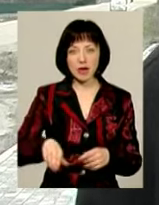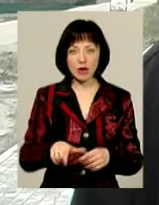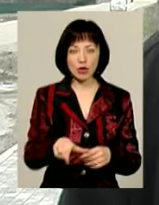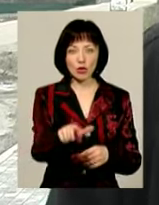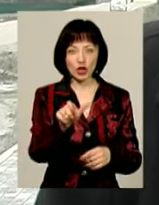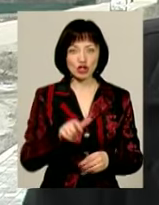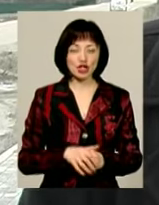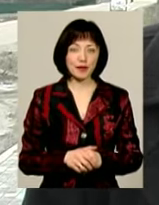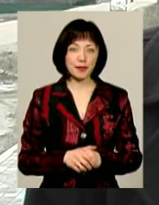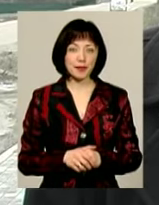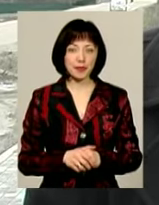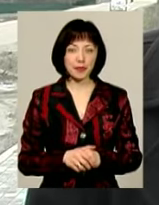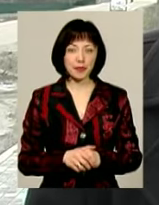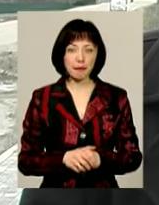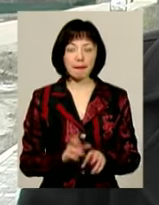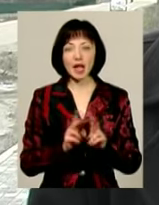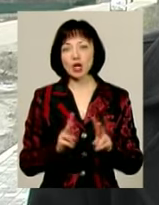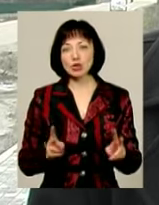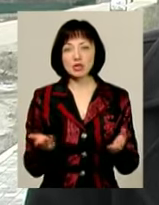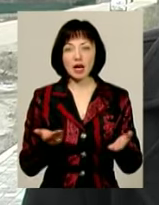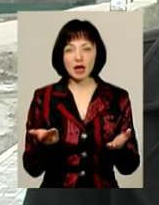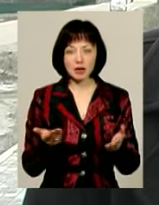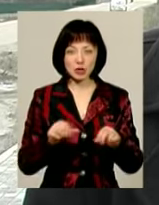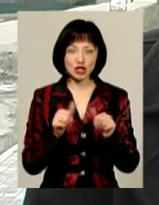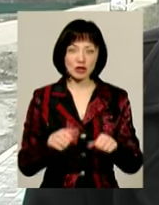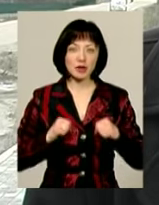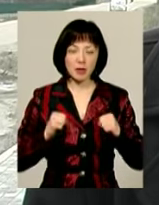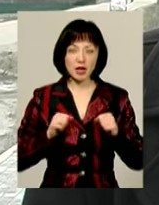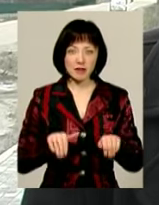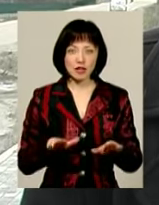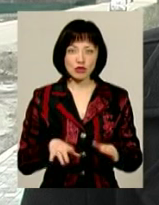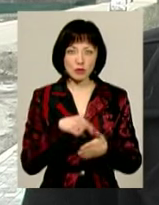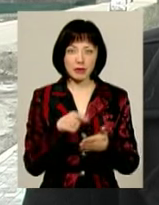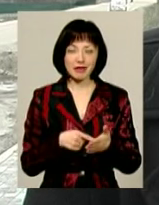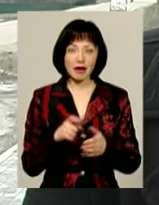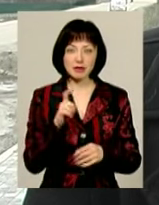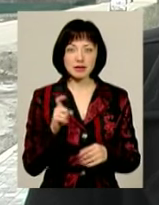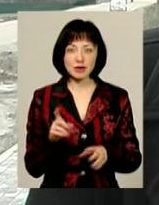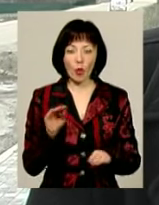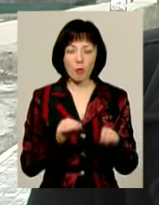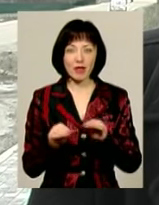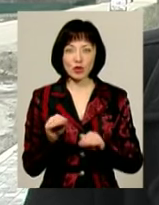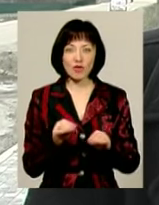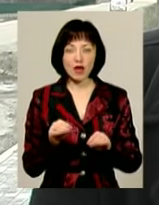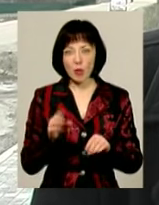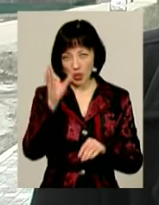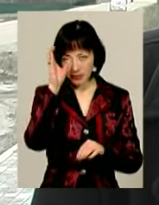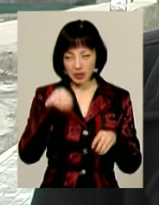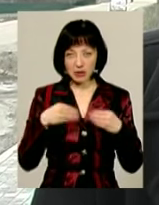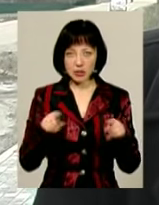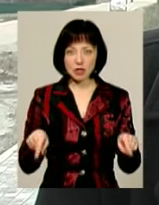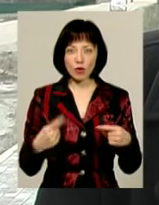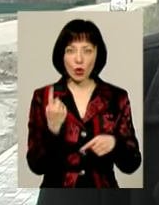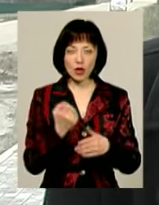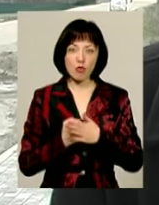нашої відомої річки. Да? Хтось якимось чином намагається вирішувати питання з комплектуванням освіти, з наданням, створенням